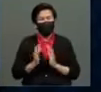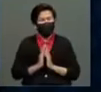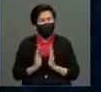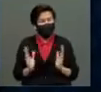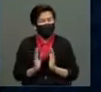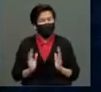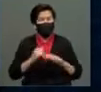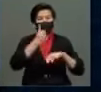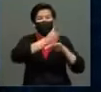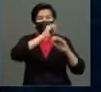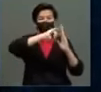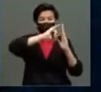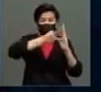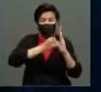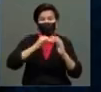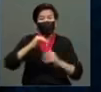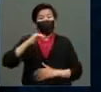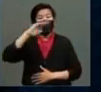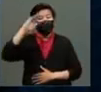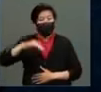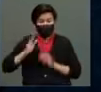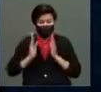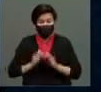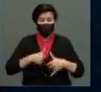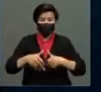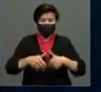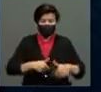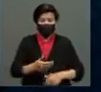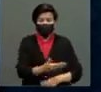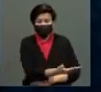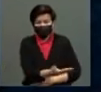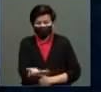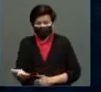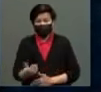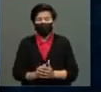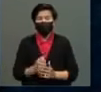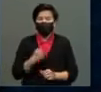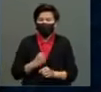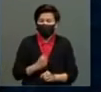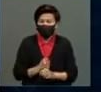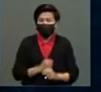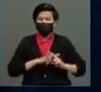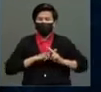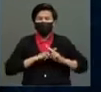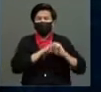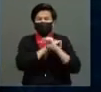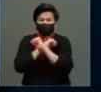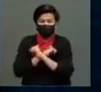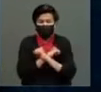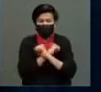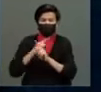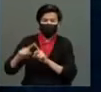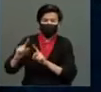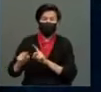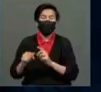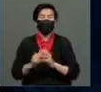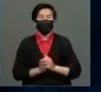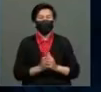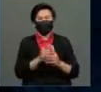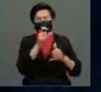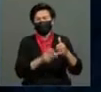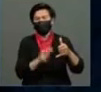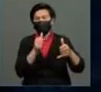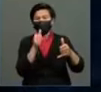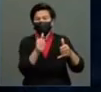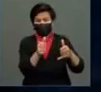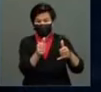จังหวัดแล้วก็พี่น้องประชาชนในจังหวัดด้วยท่านได้ทำงานได้ทำหน้าที่พลเมืองไทยอย่างดีที่สุดนะครับที่